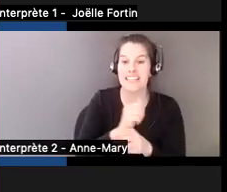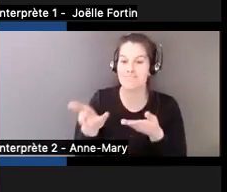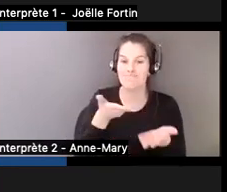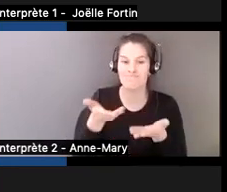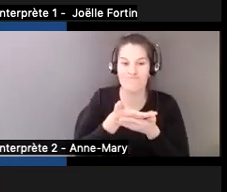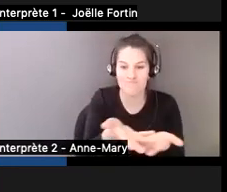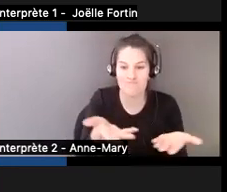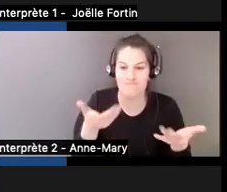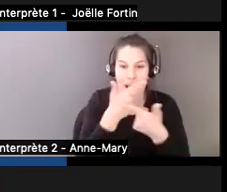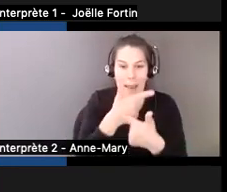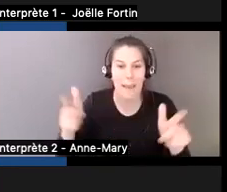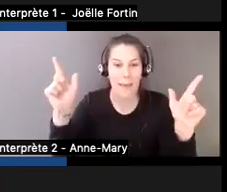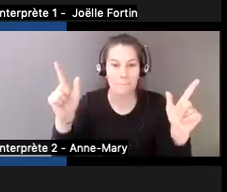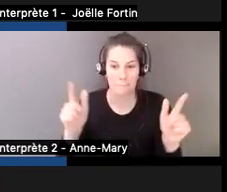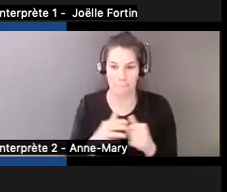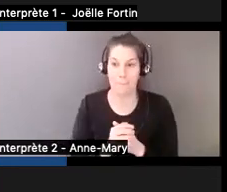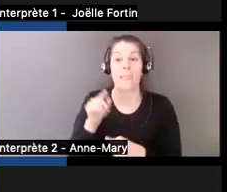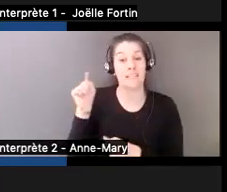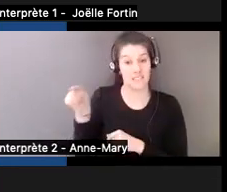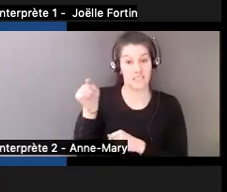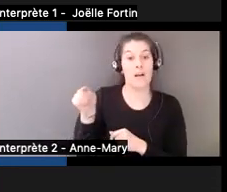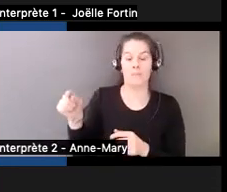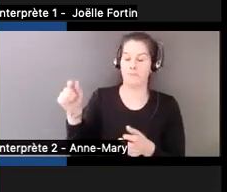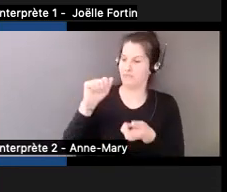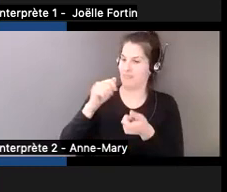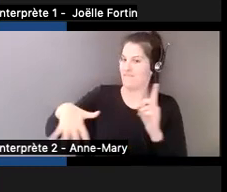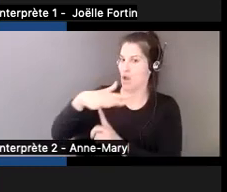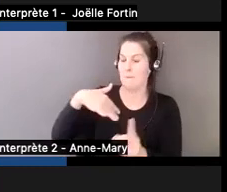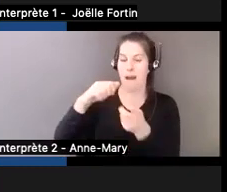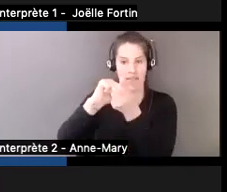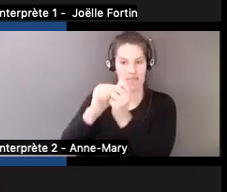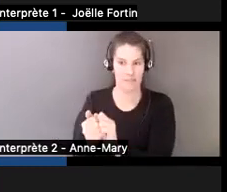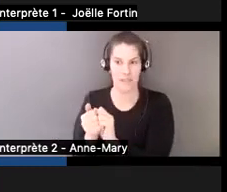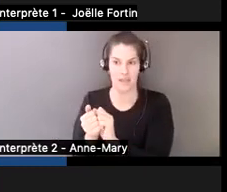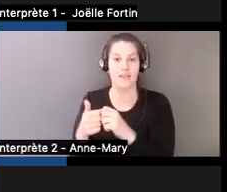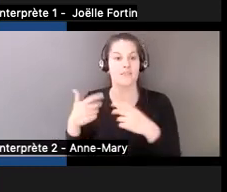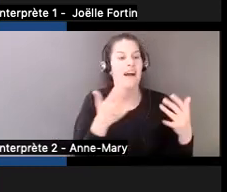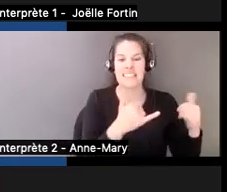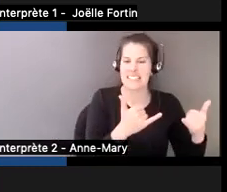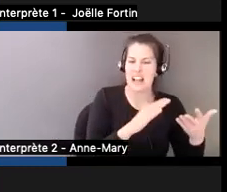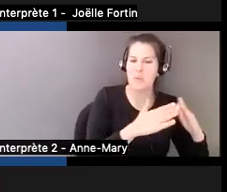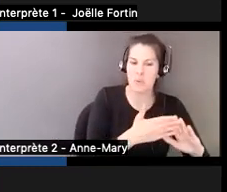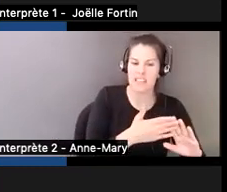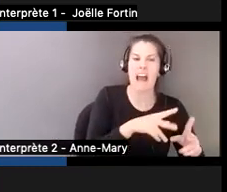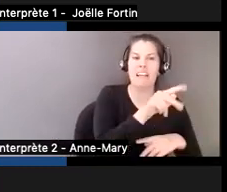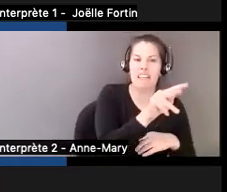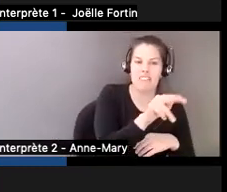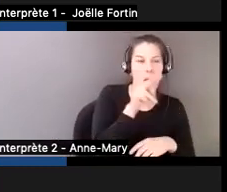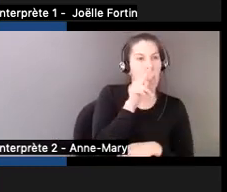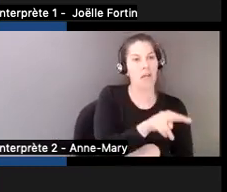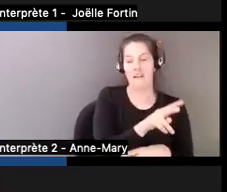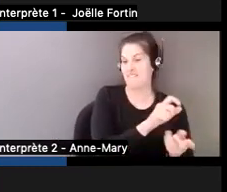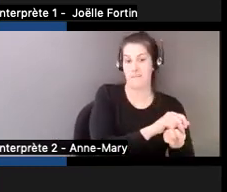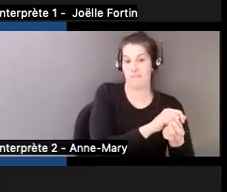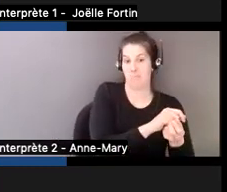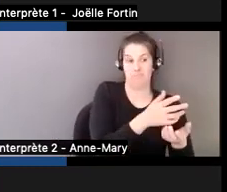c'est un exemple d'un environnement adapté. Ça a complètement changé. Ça a vidé la salle communautaire et les gens étaient